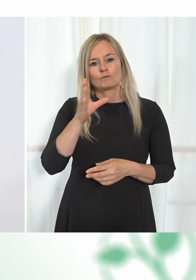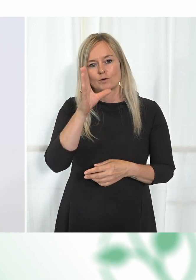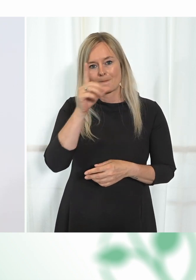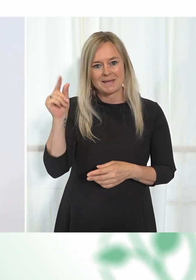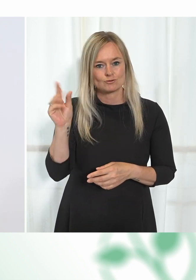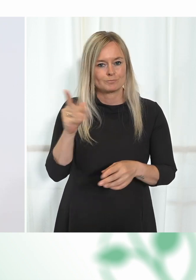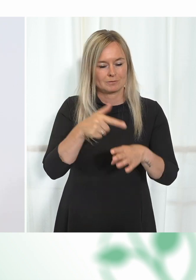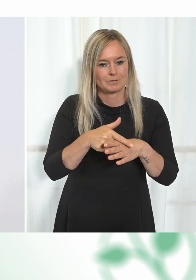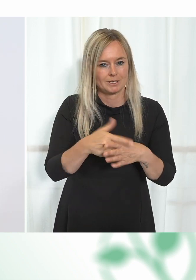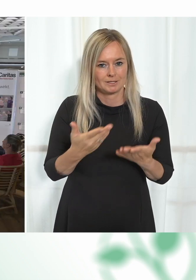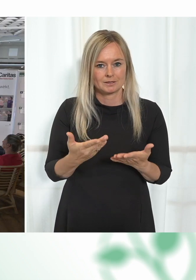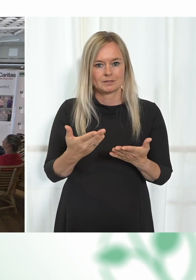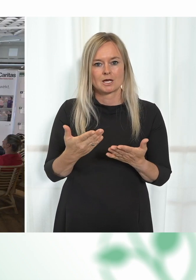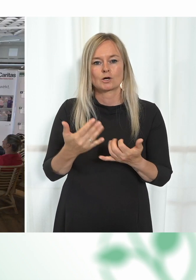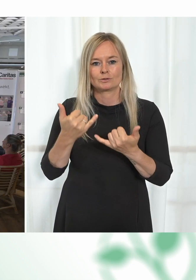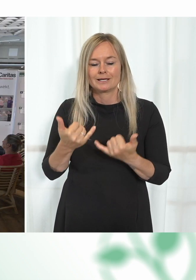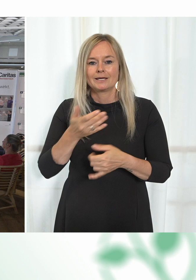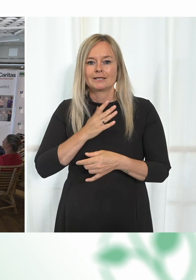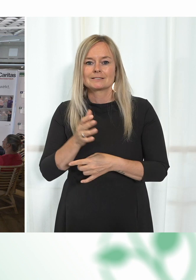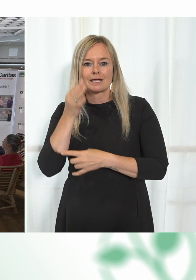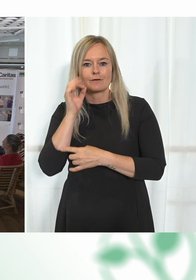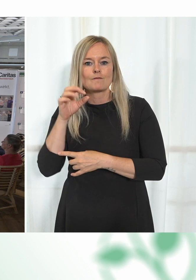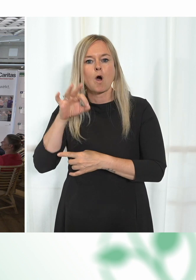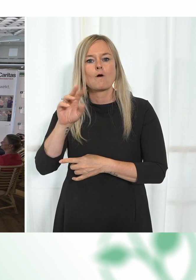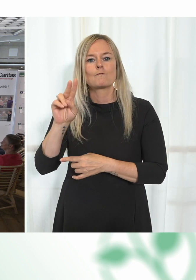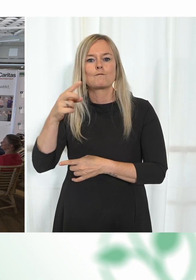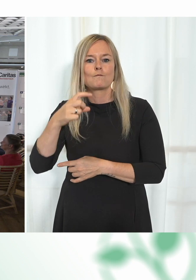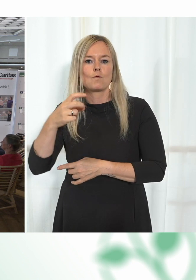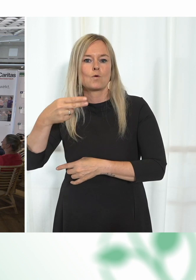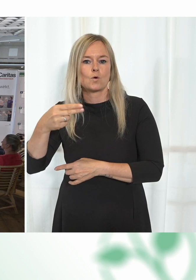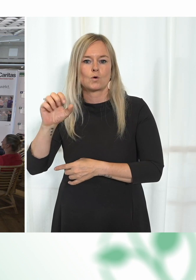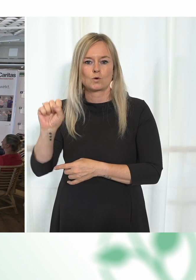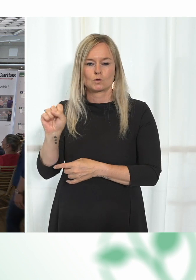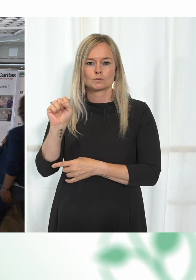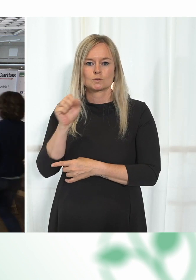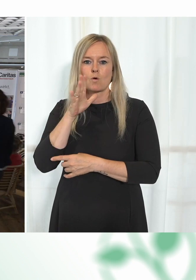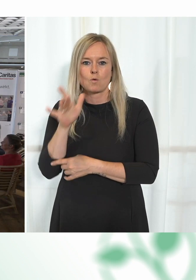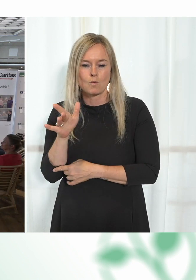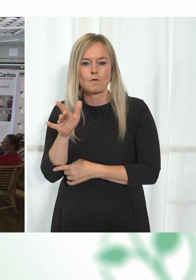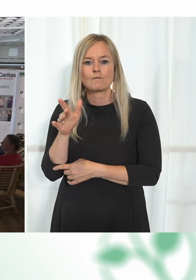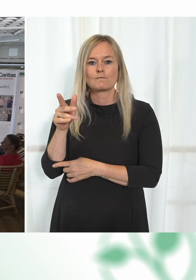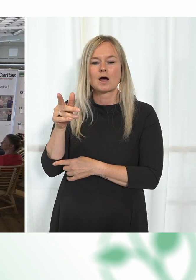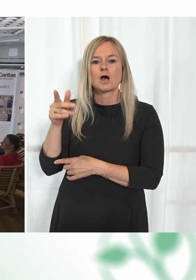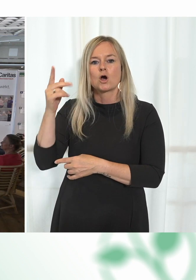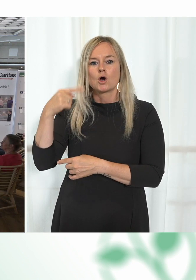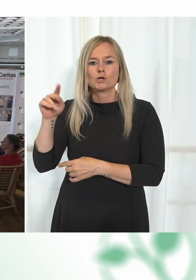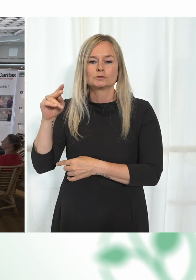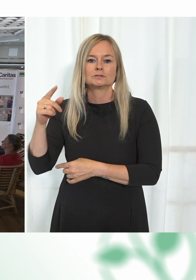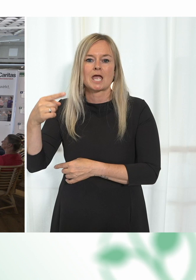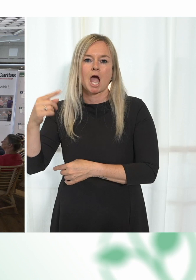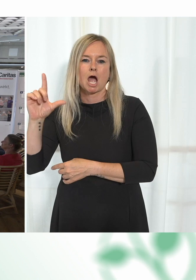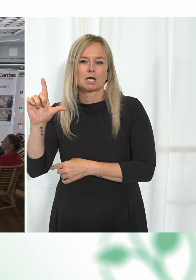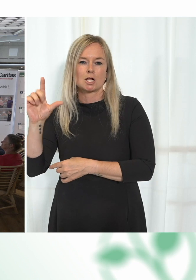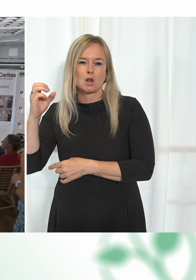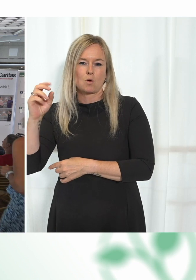mir bitten. Manuela Fuchshofer von DM, ihre Kollegen Marco Glockner, Gruppenleiter im Verteilzentrum von DM und